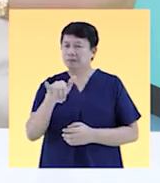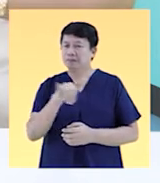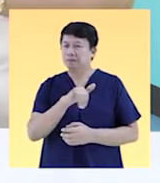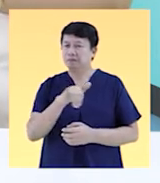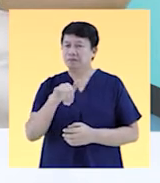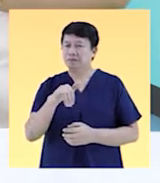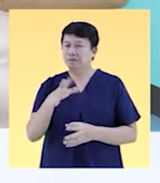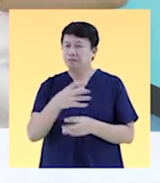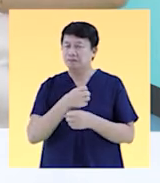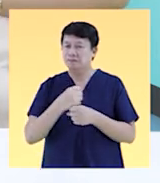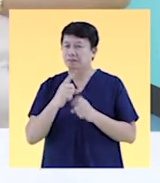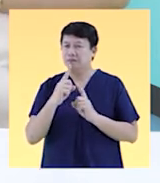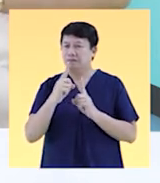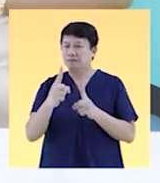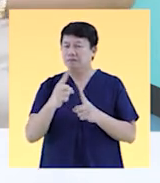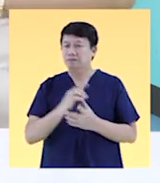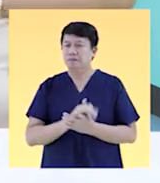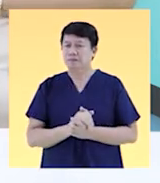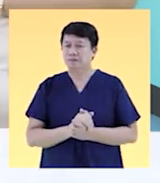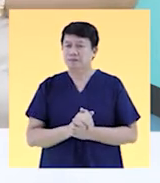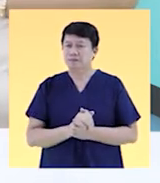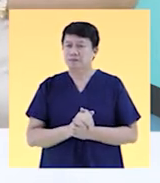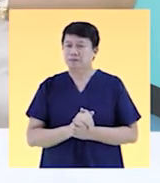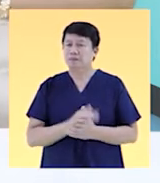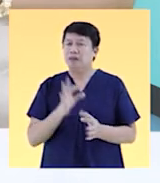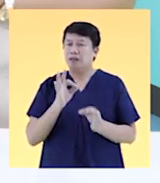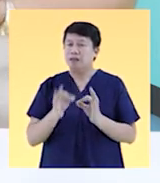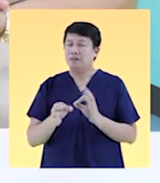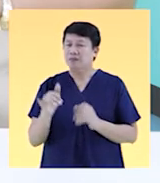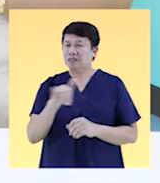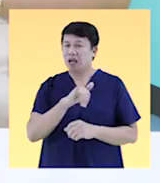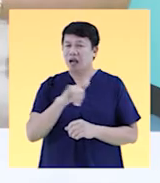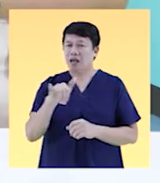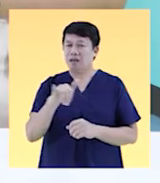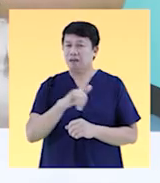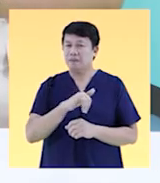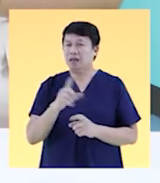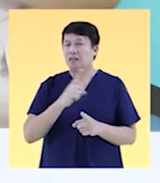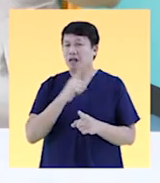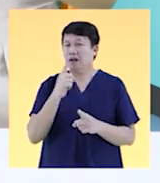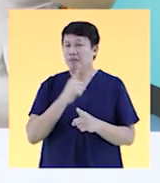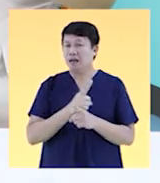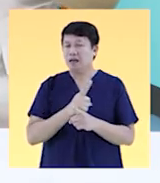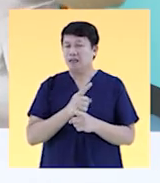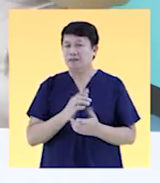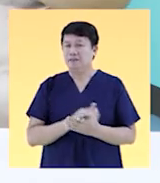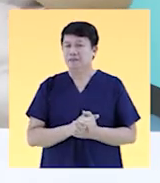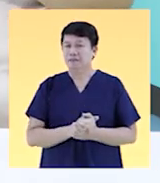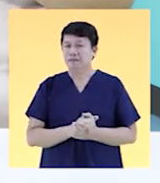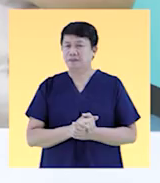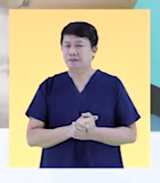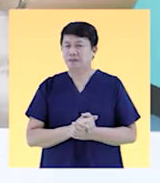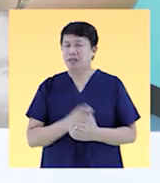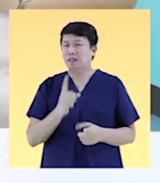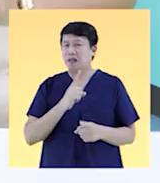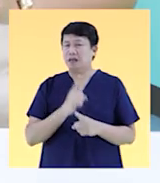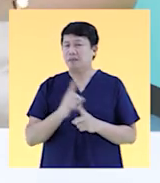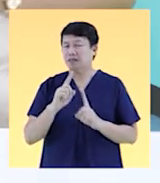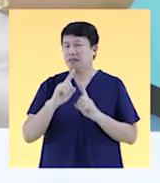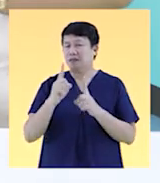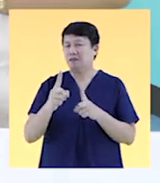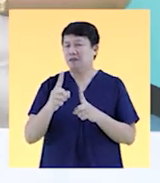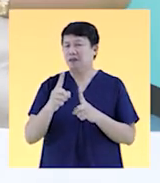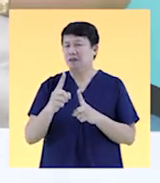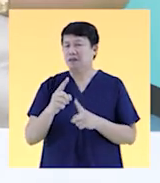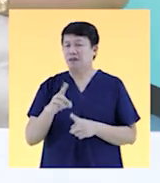Pareho din ba ang nakuhang sagot? Kung pareho, tama nga! Ang